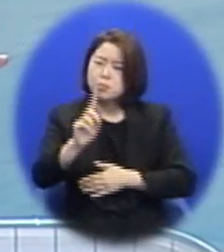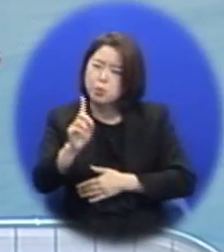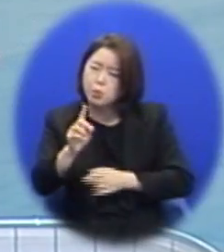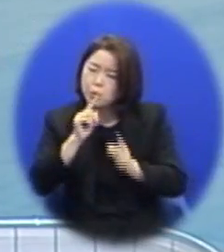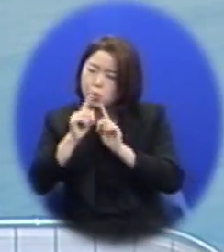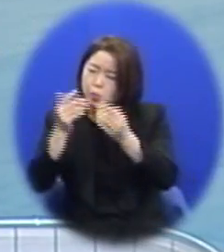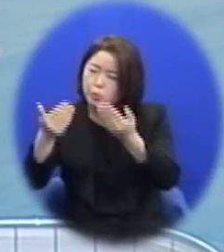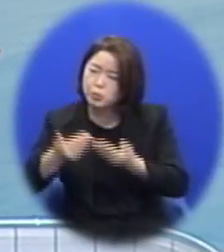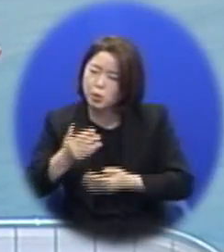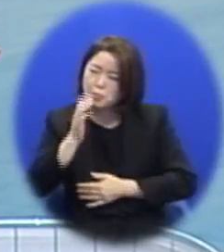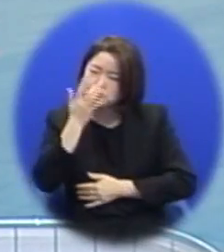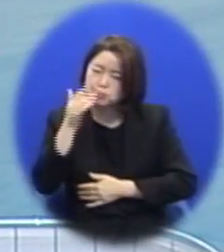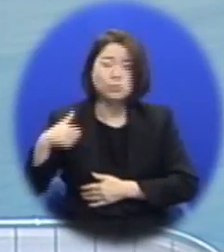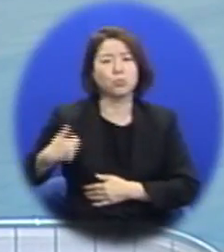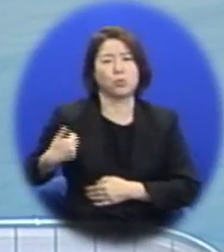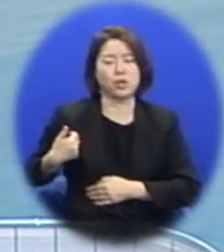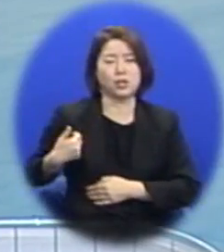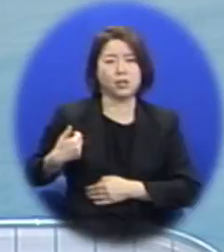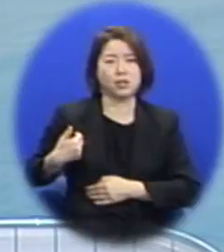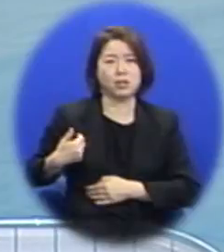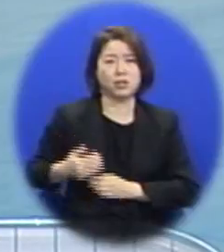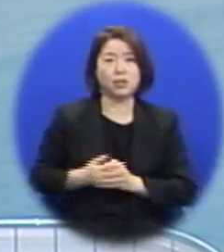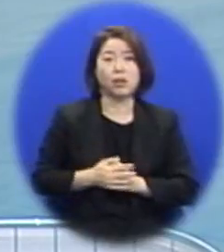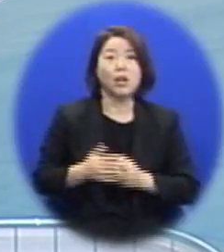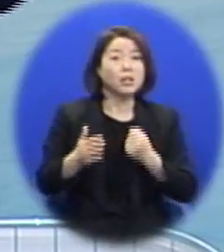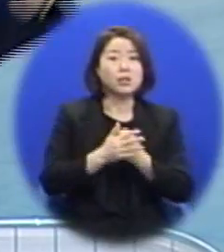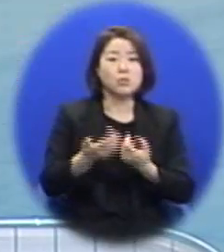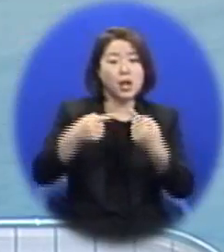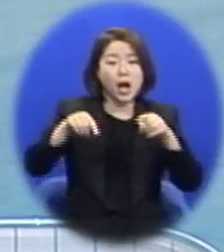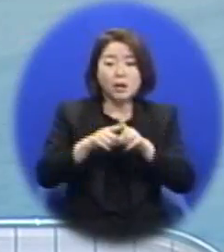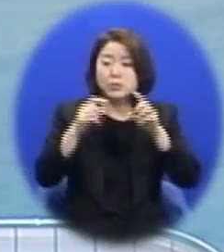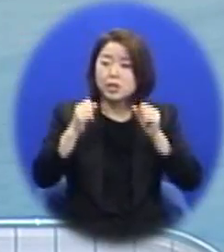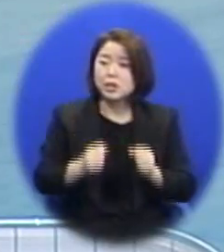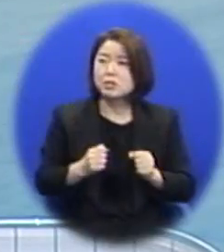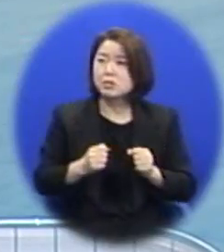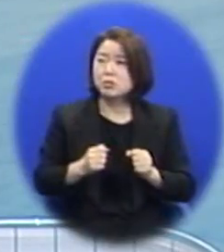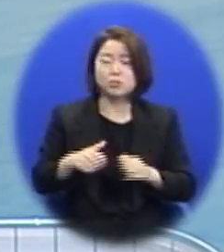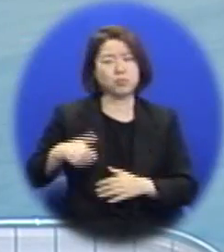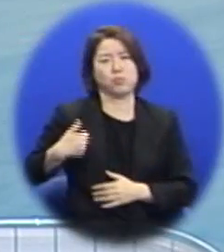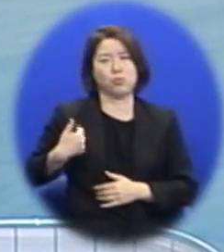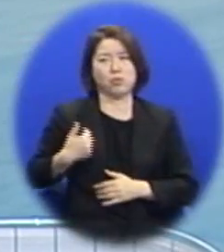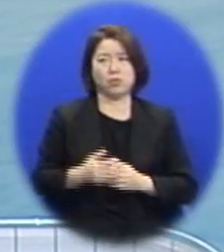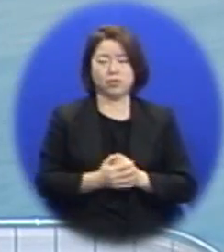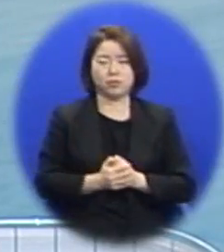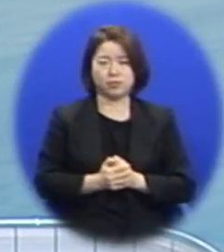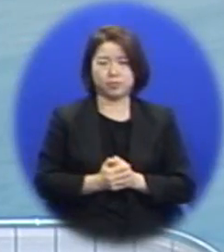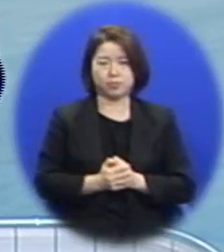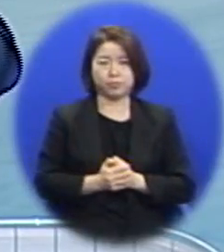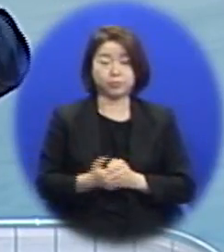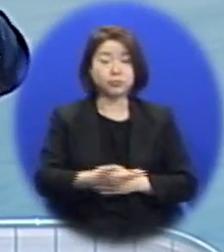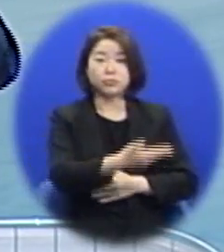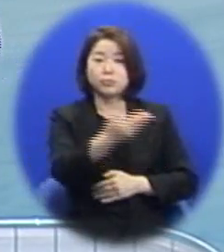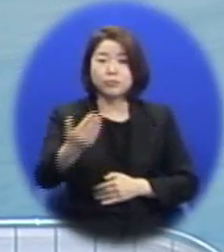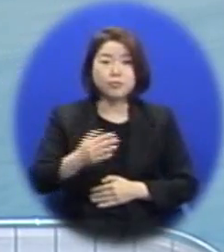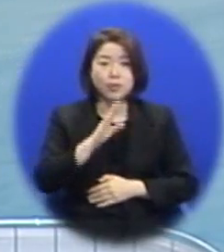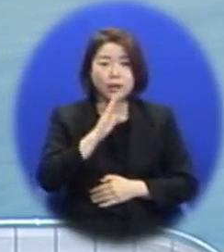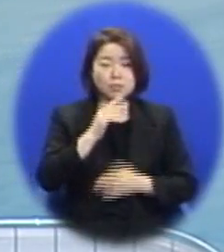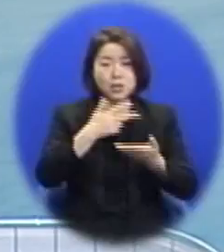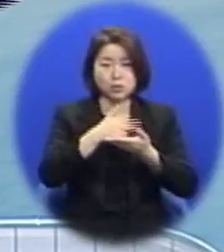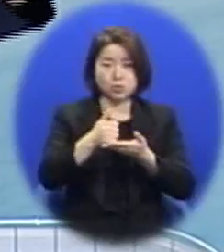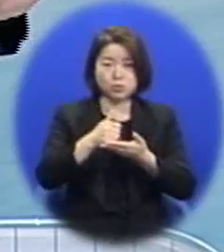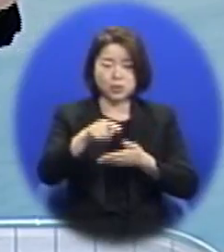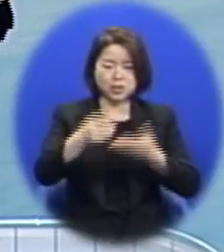말씀하시는지를 모르겠다는 것. 그러니까 함께 계신 것 자체를 모르겠는 거죠. 여러분 정말 주님은